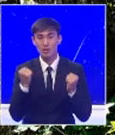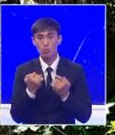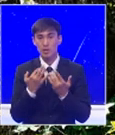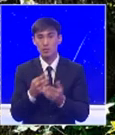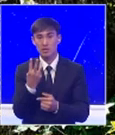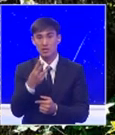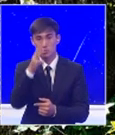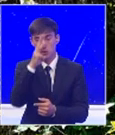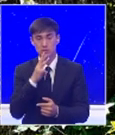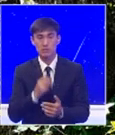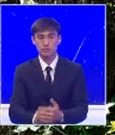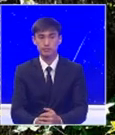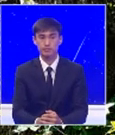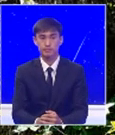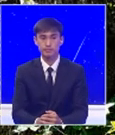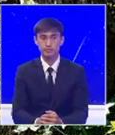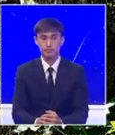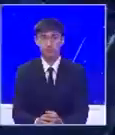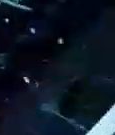около 3 месяцев.